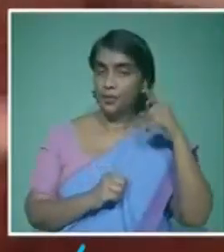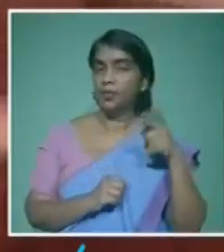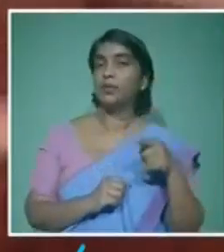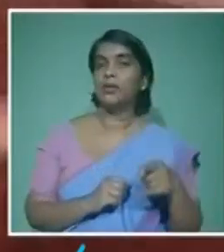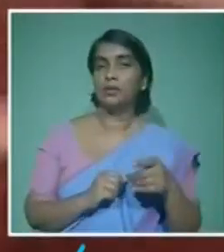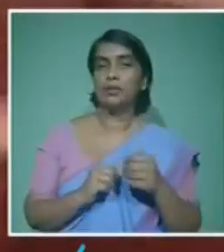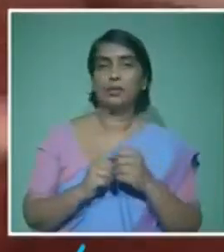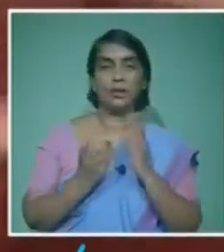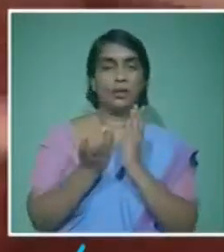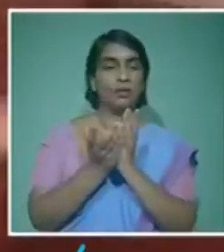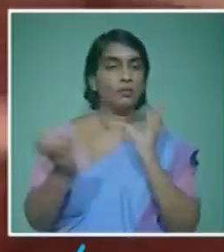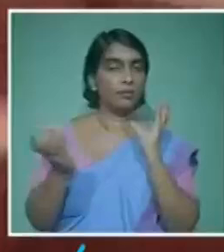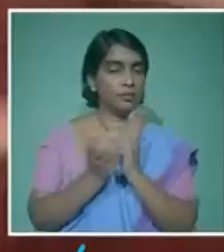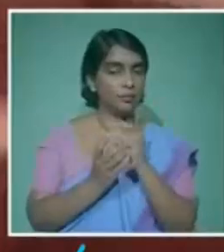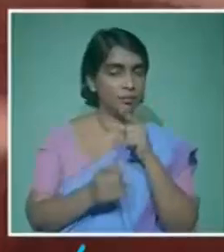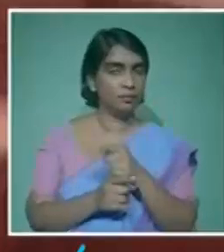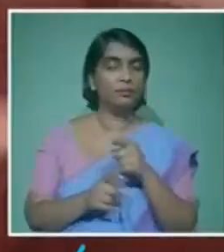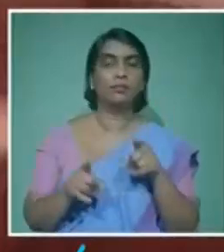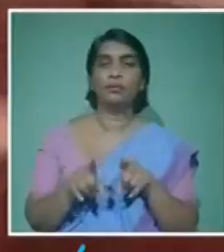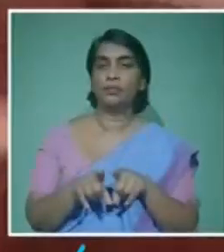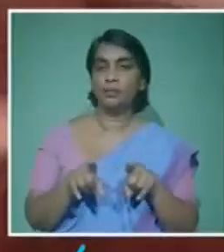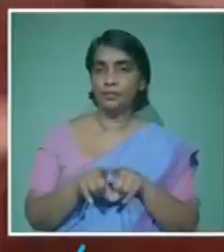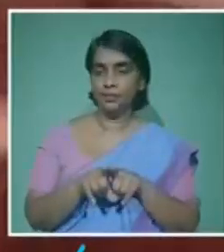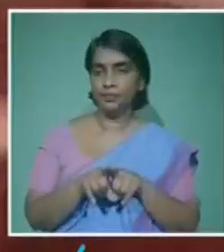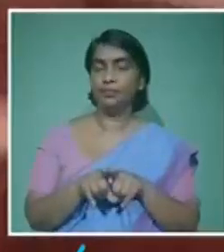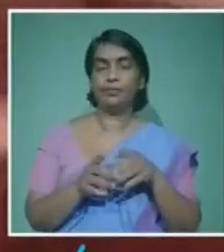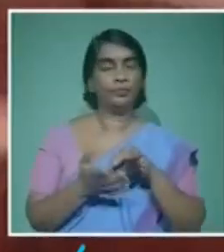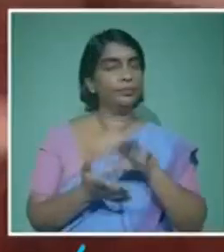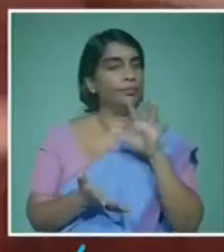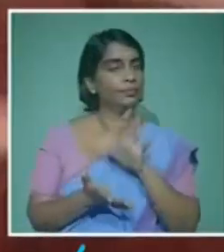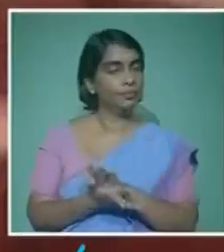வருகின்றோம். கடற்தொழில் மற்றும் நன்னீர் வேளாண்மை, கைத்தொழில்,